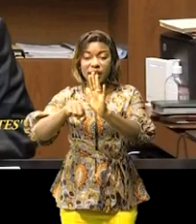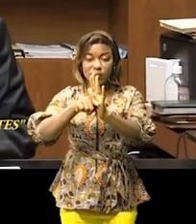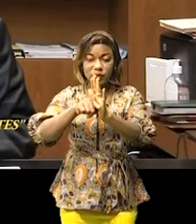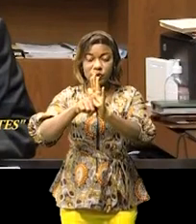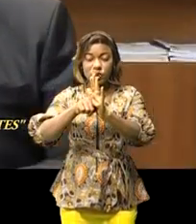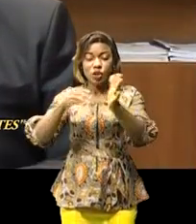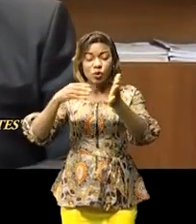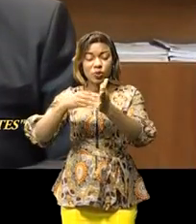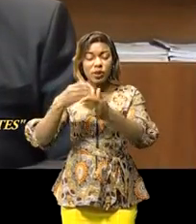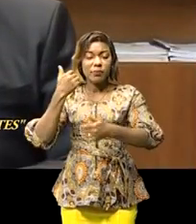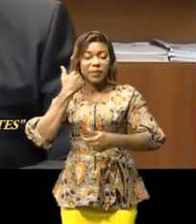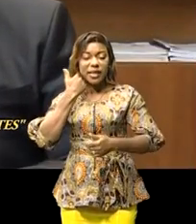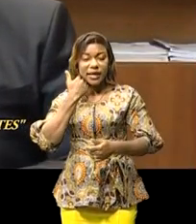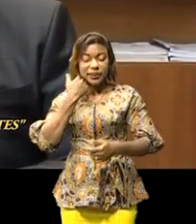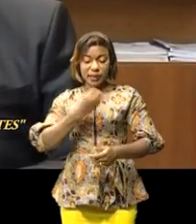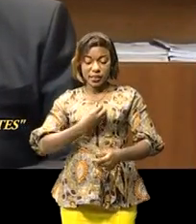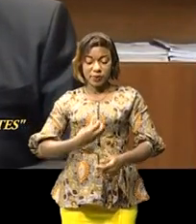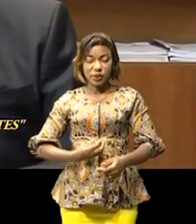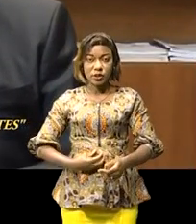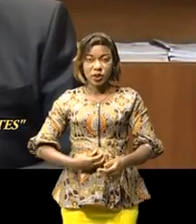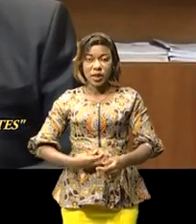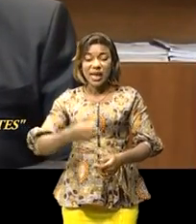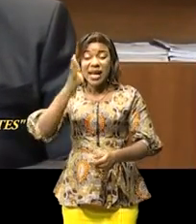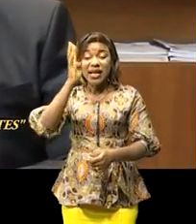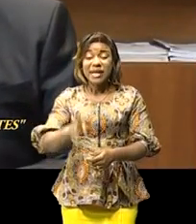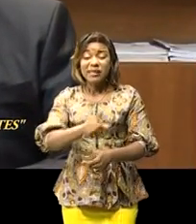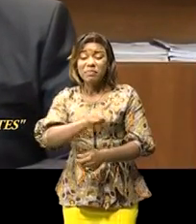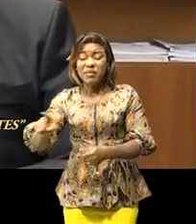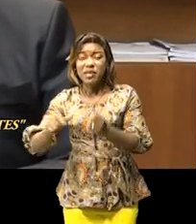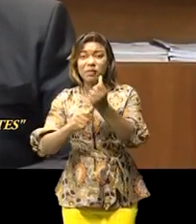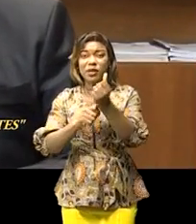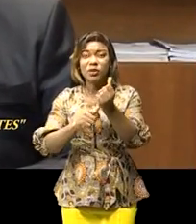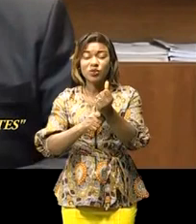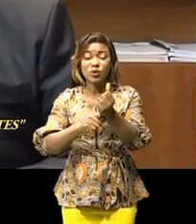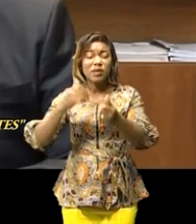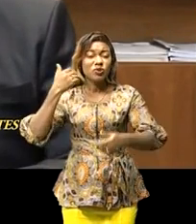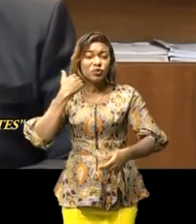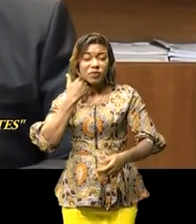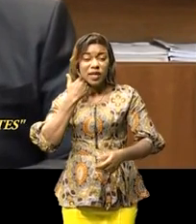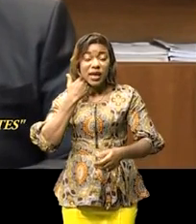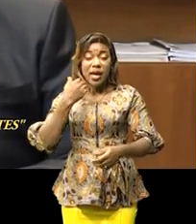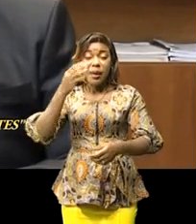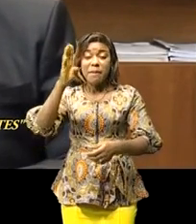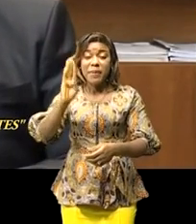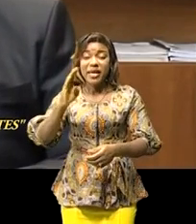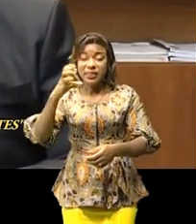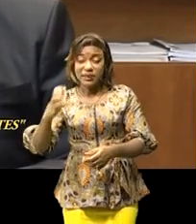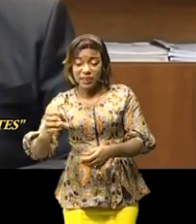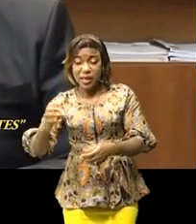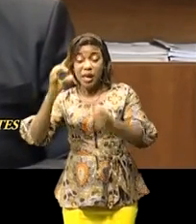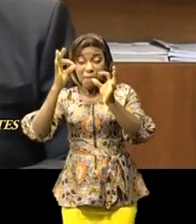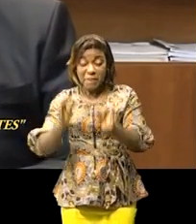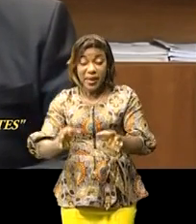des hépatites. Cette dernière dénombre plus de 400 000 cas d'hépatite B et C dans le monde avec plus de